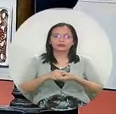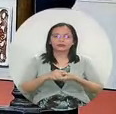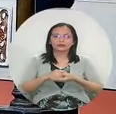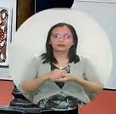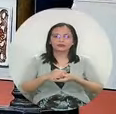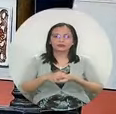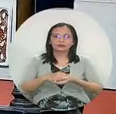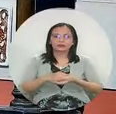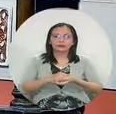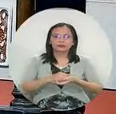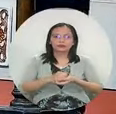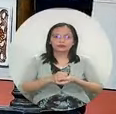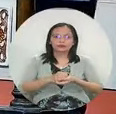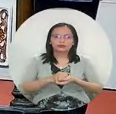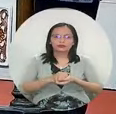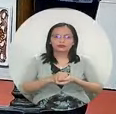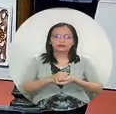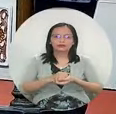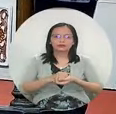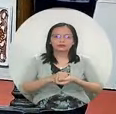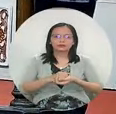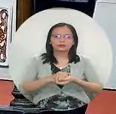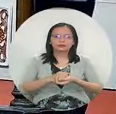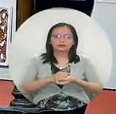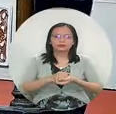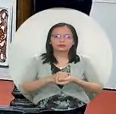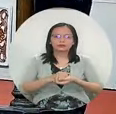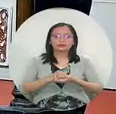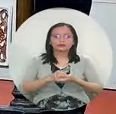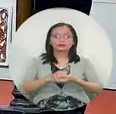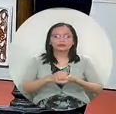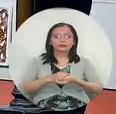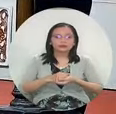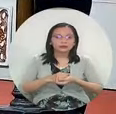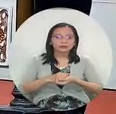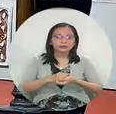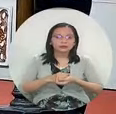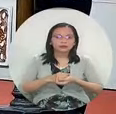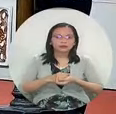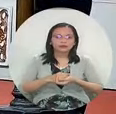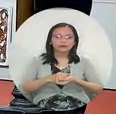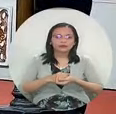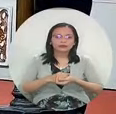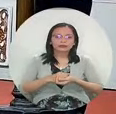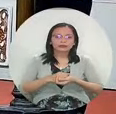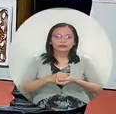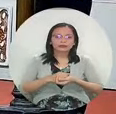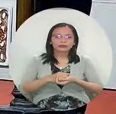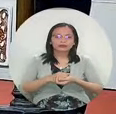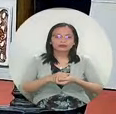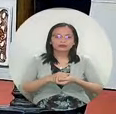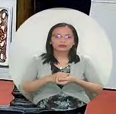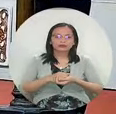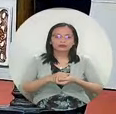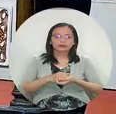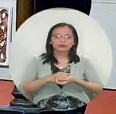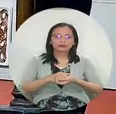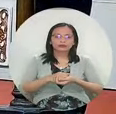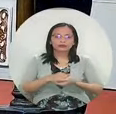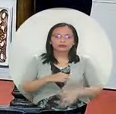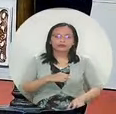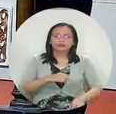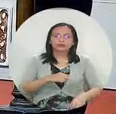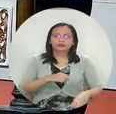Hangtod nga, naabot kami sa pag-abot sa bahay, huwag na yung sabaw. Ingin ni mama, grabe ito si Kabamba, yung taga-Batangas ng